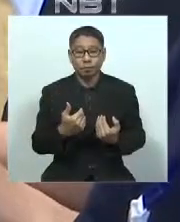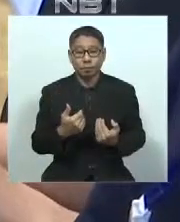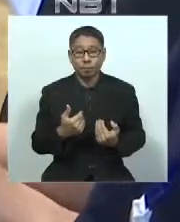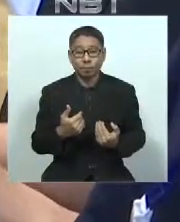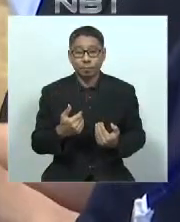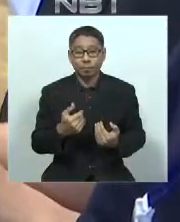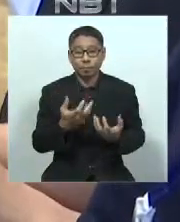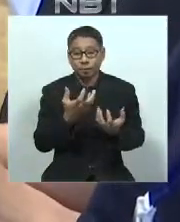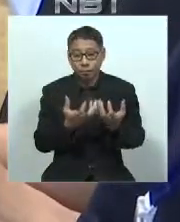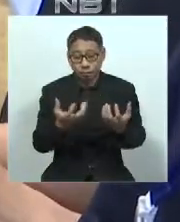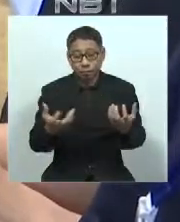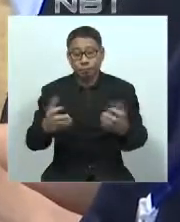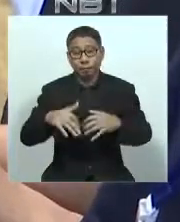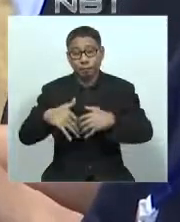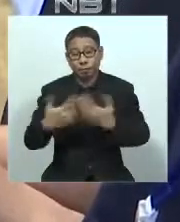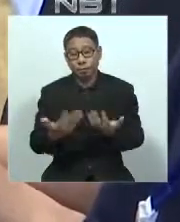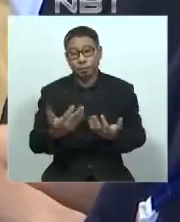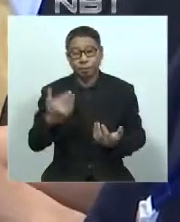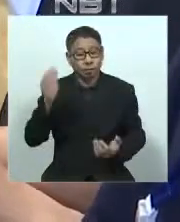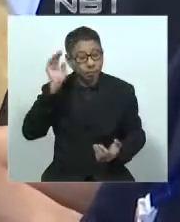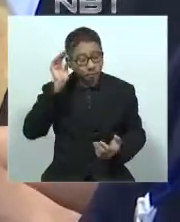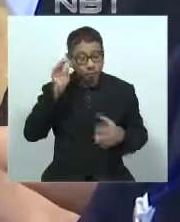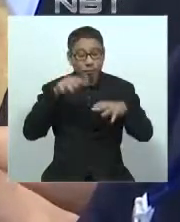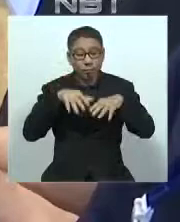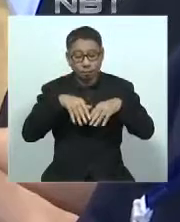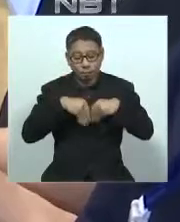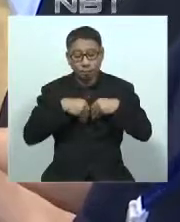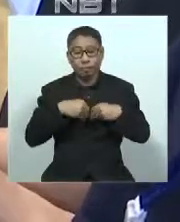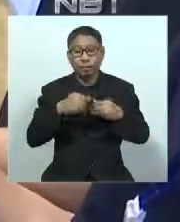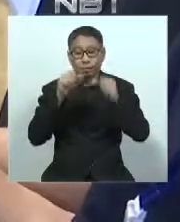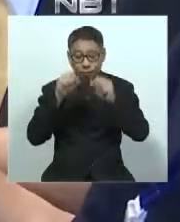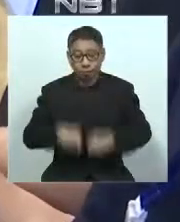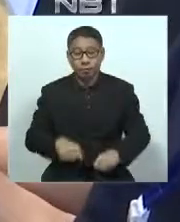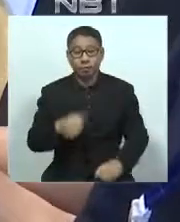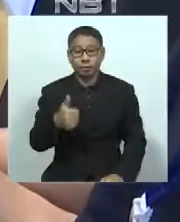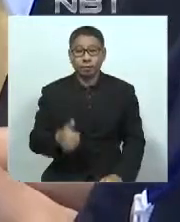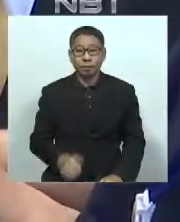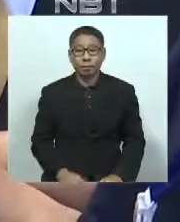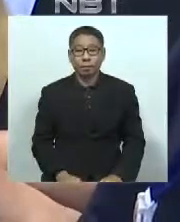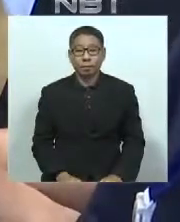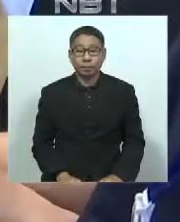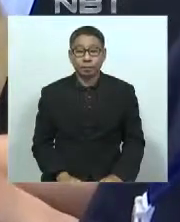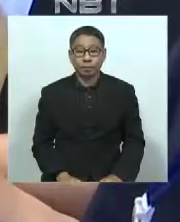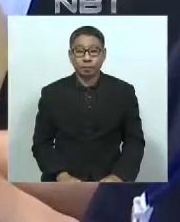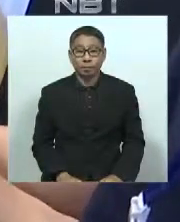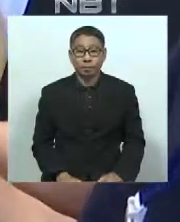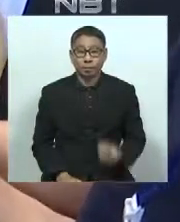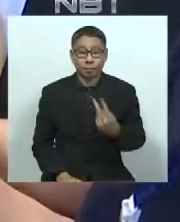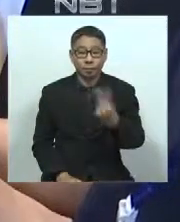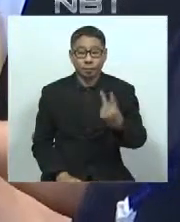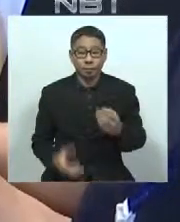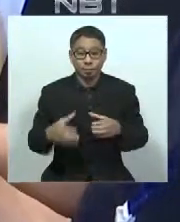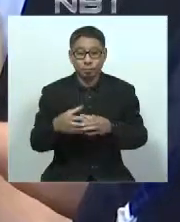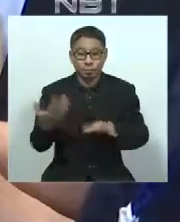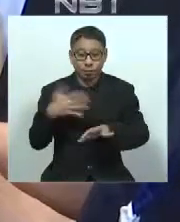จะออกมาเป็นอย่างไรผมเชื่อว่าเดี๋ยวก็มีข้อยุติกันได้นะครับ แต่ว่าการที่สองพรรคร่วมบอกว่าคุยจบแล้วจริงๆแล้วการเจรจ